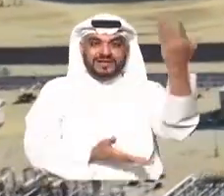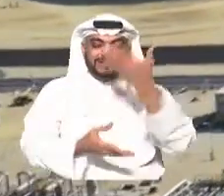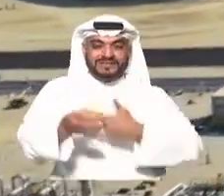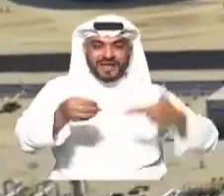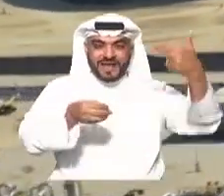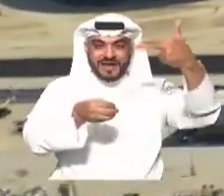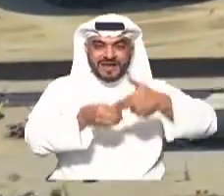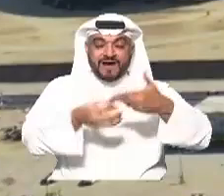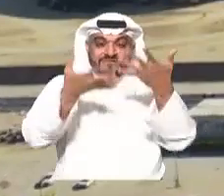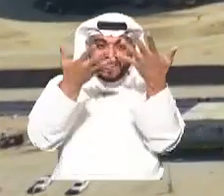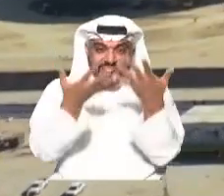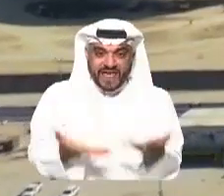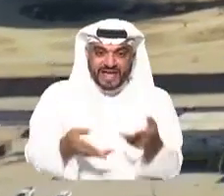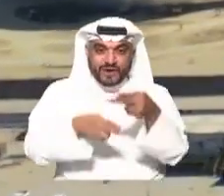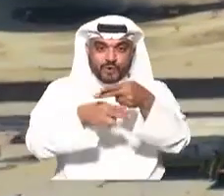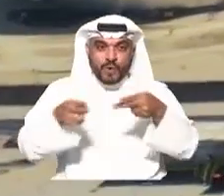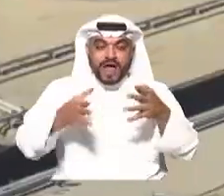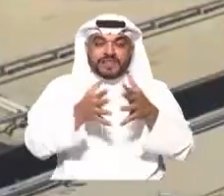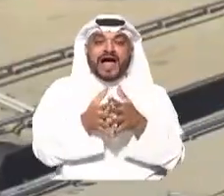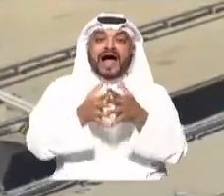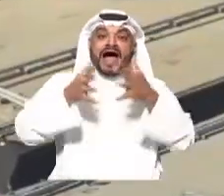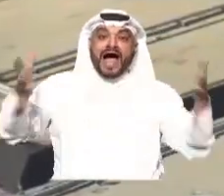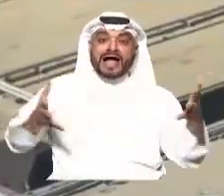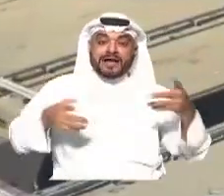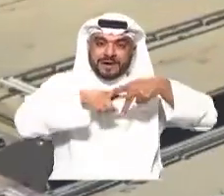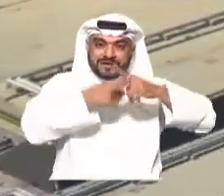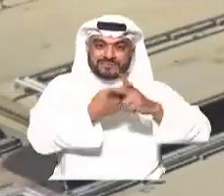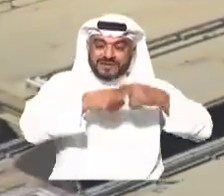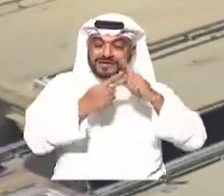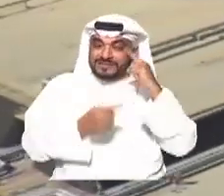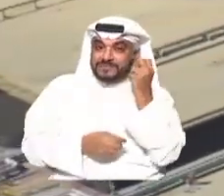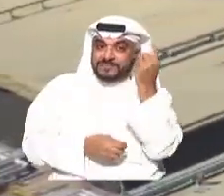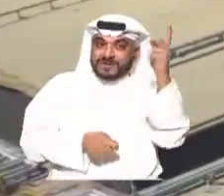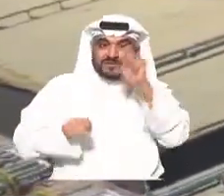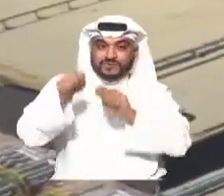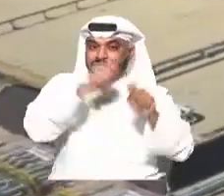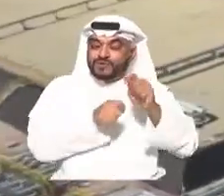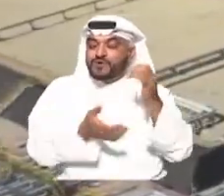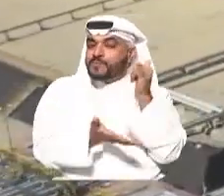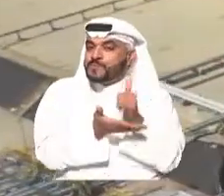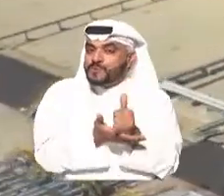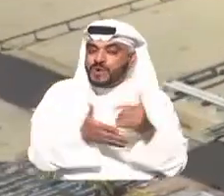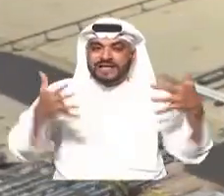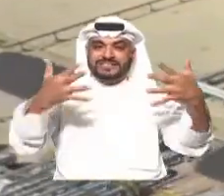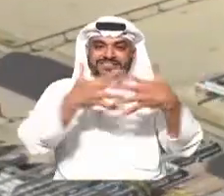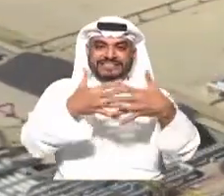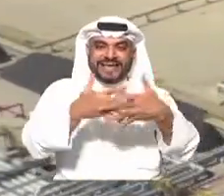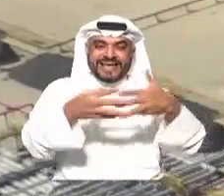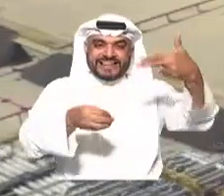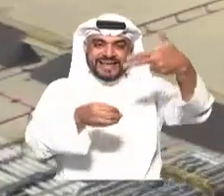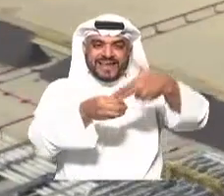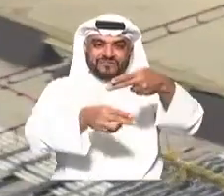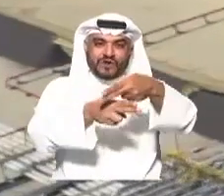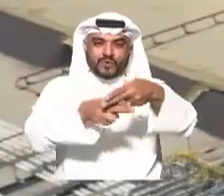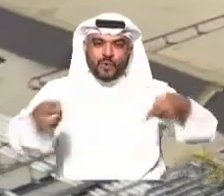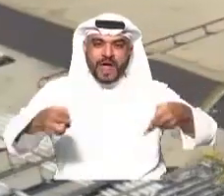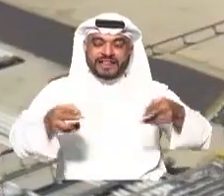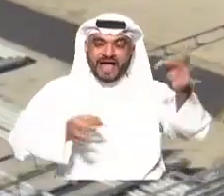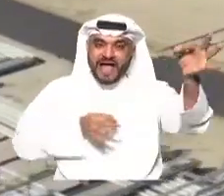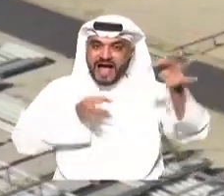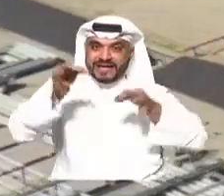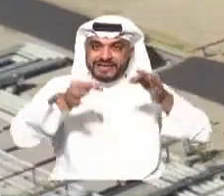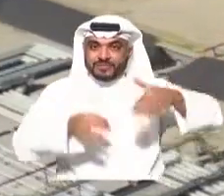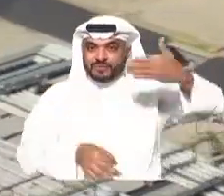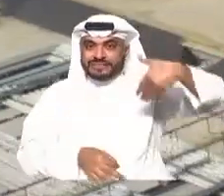للكويت من خلال أضخم المشاريع النفطية، والتي تنفذها شركة نفط الكويت ضمن الاستراتيجية